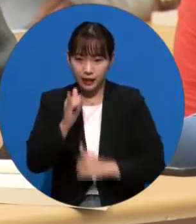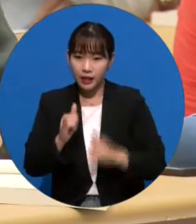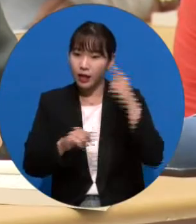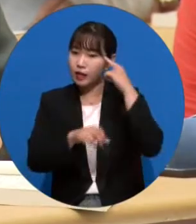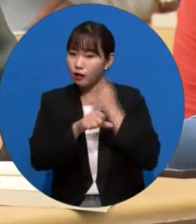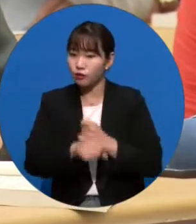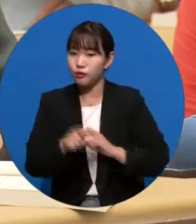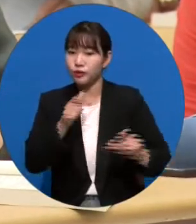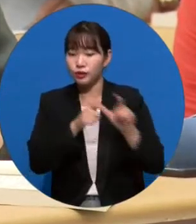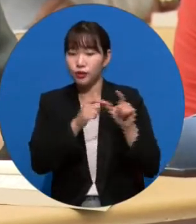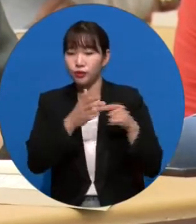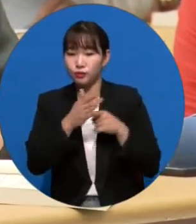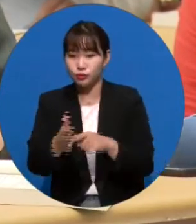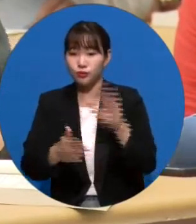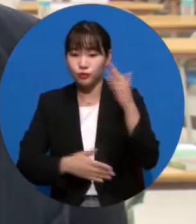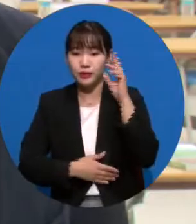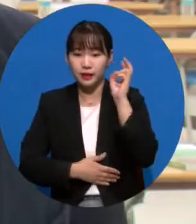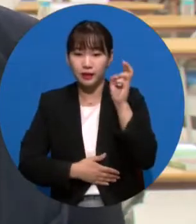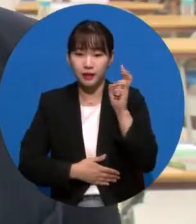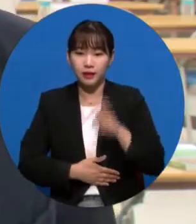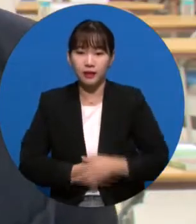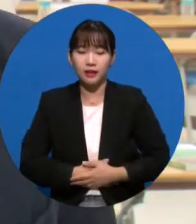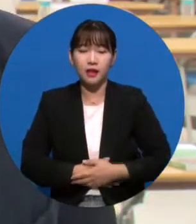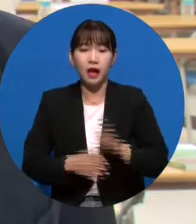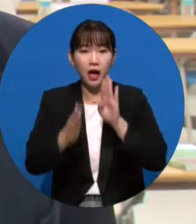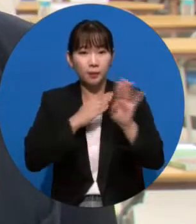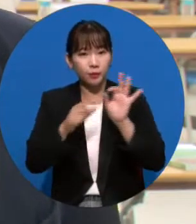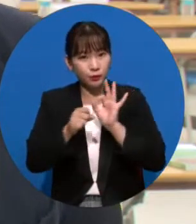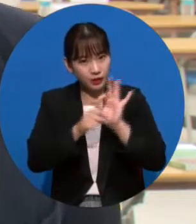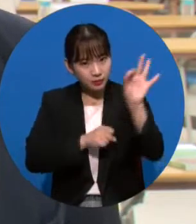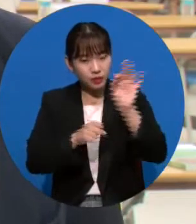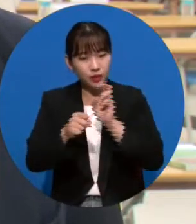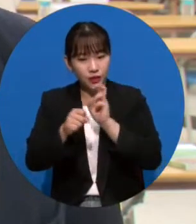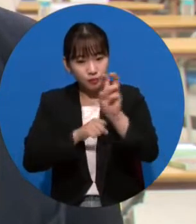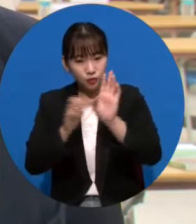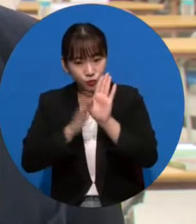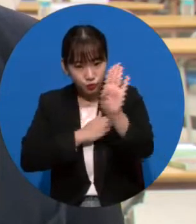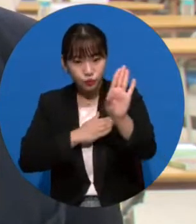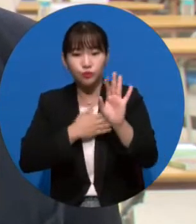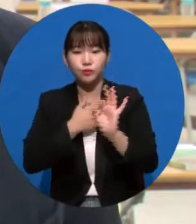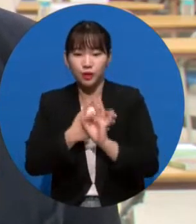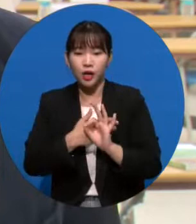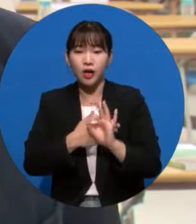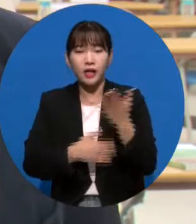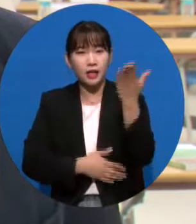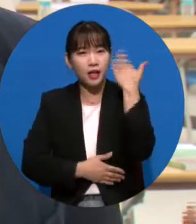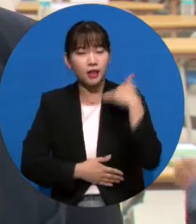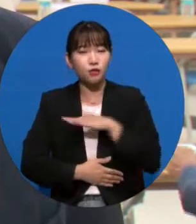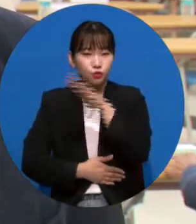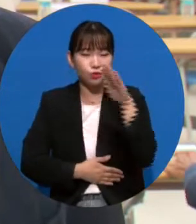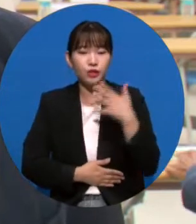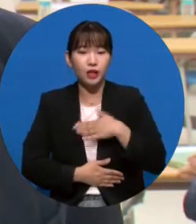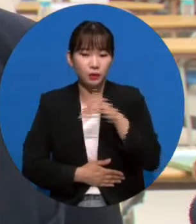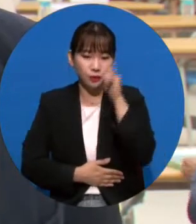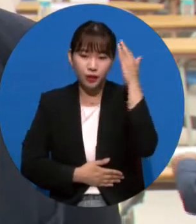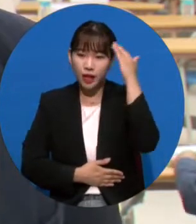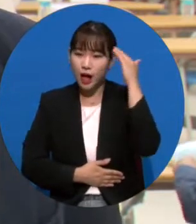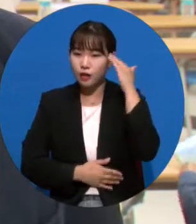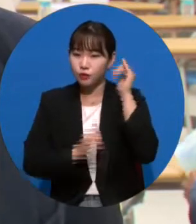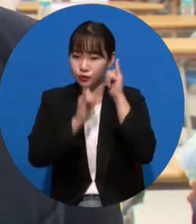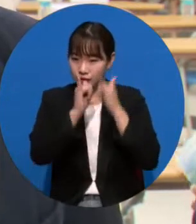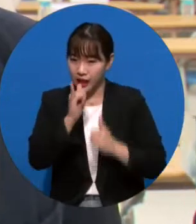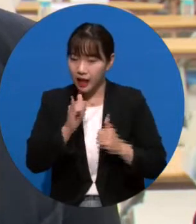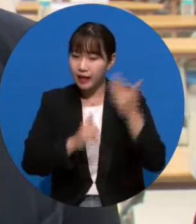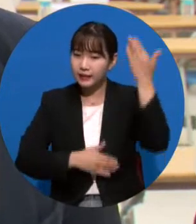한층 탄력을 받을 것으로 전망됩니다. 앞으로 한 10년, 20년이 지나면은 기존에 우리가 알고 있었던 한국 고대사의